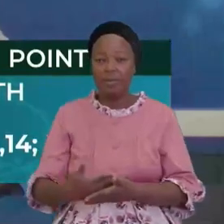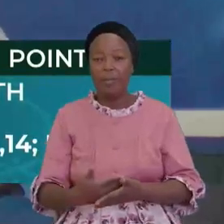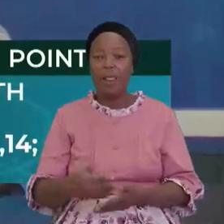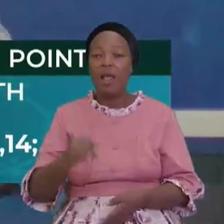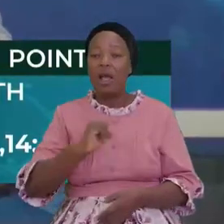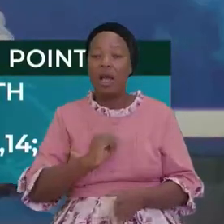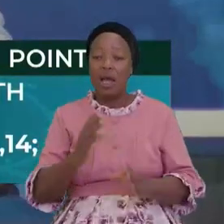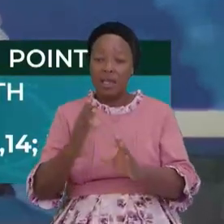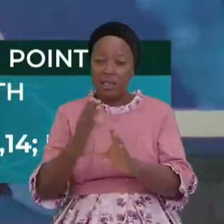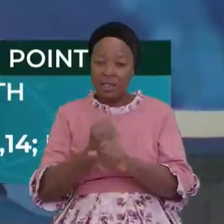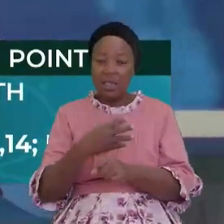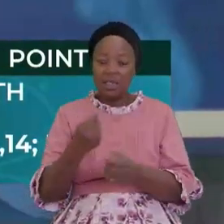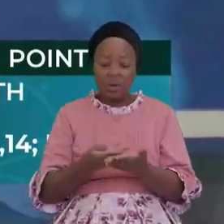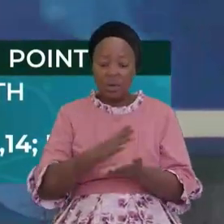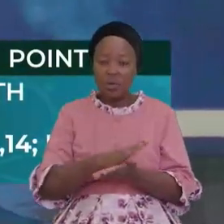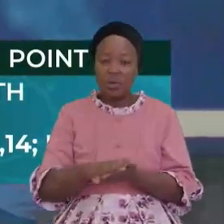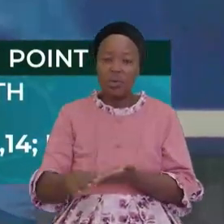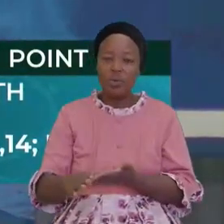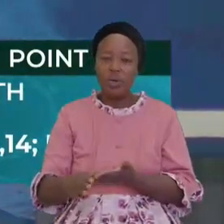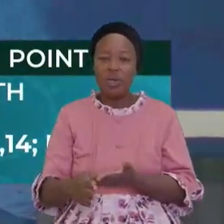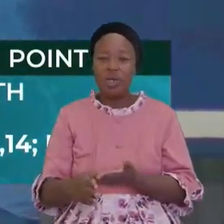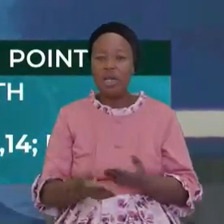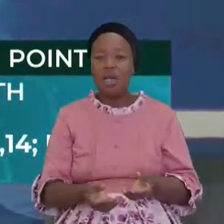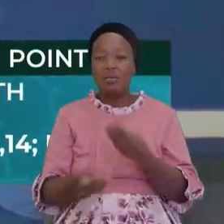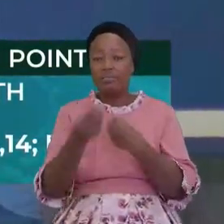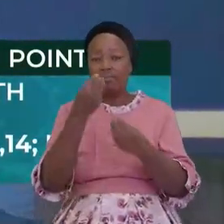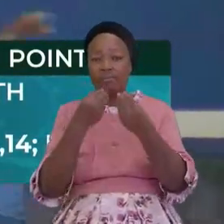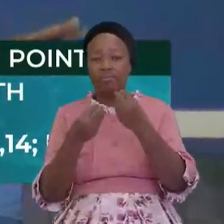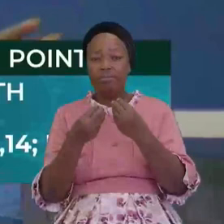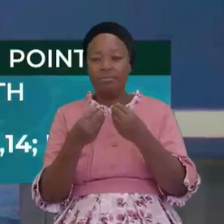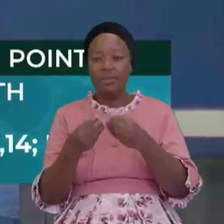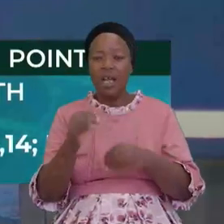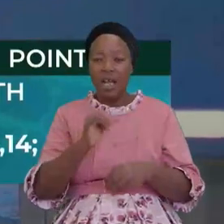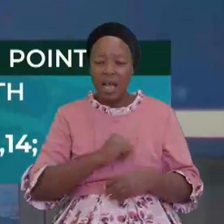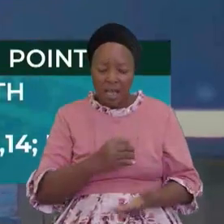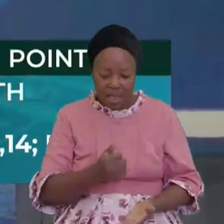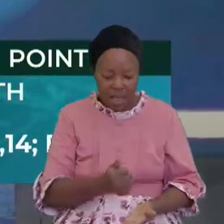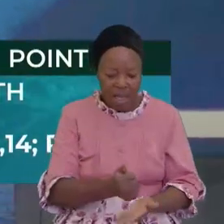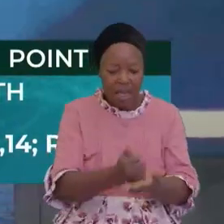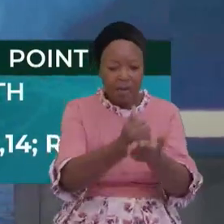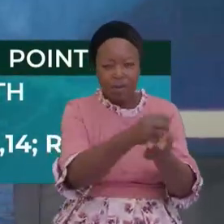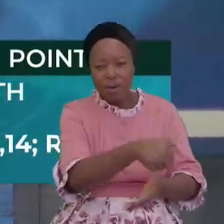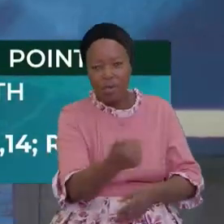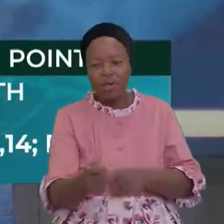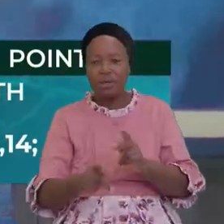J'ai été baptisé depuis l'enfance. Je prends la communion.